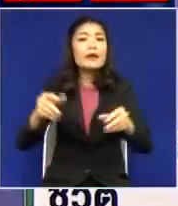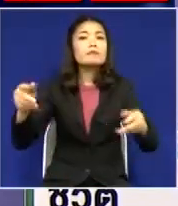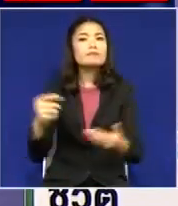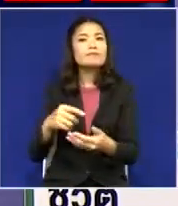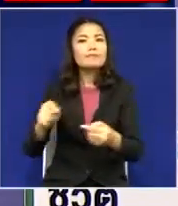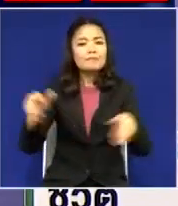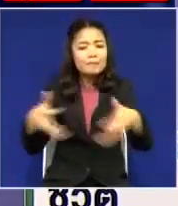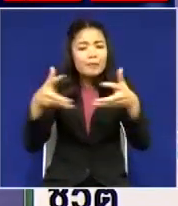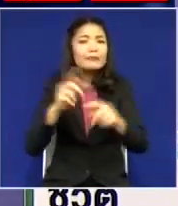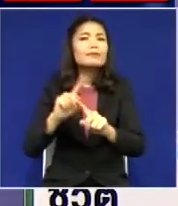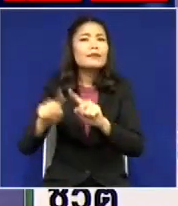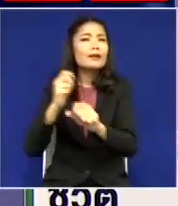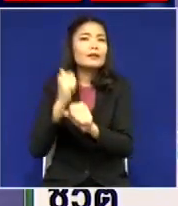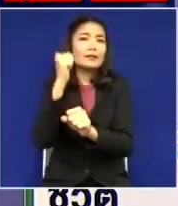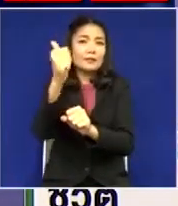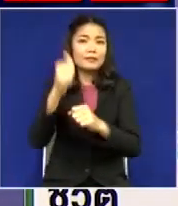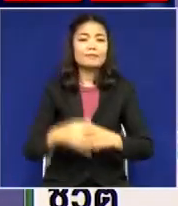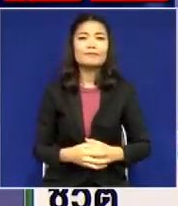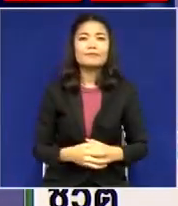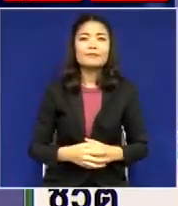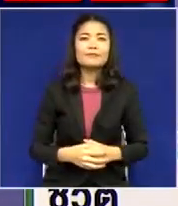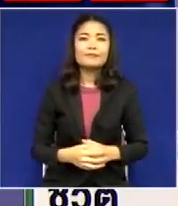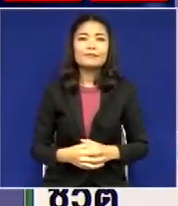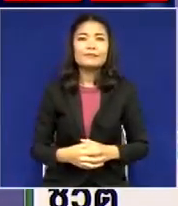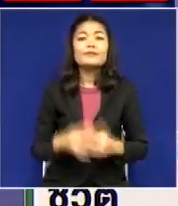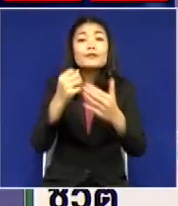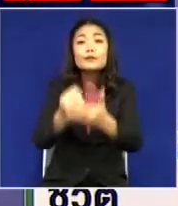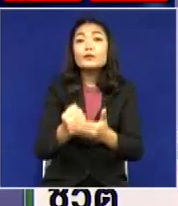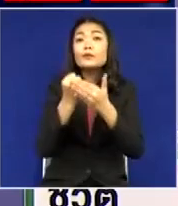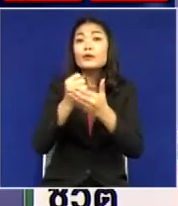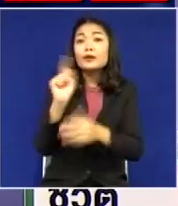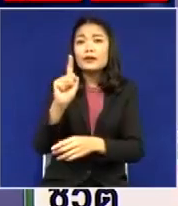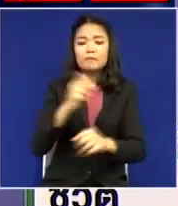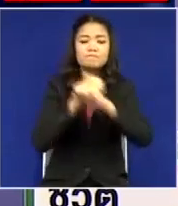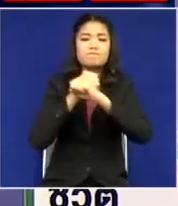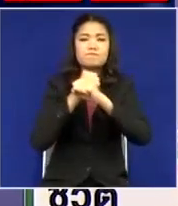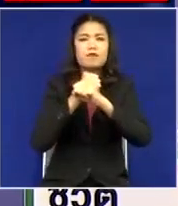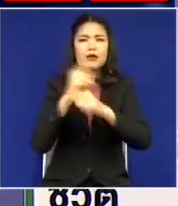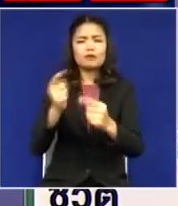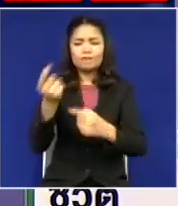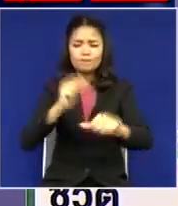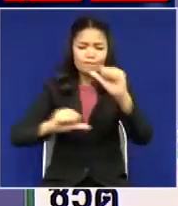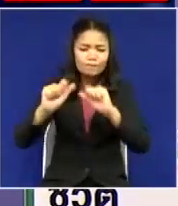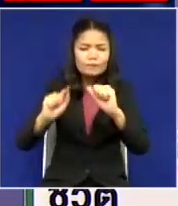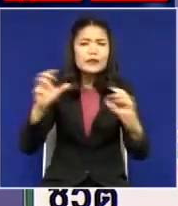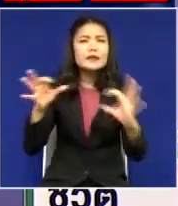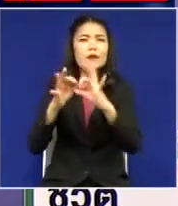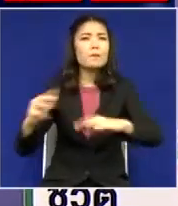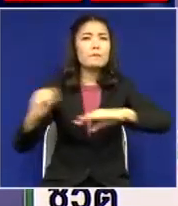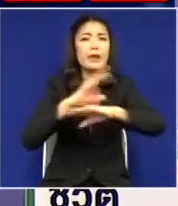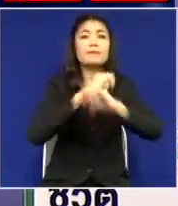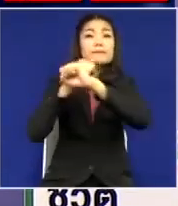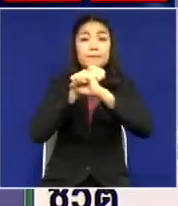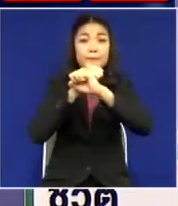ตีนจากไข่ด้วยและก็จะได้สารสำคัญนะครับที่จะช่วยในเรื่องของการต้านอนุมูลอิสระนะครับส่วนที่3ครับ